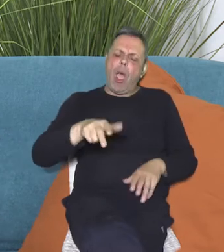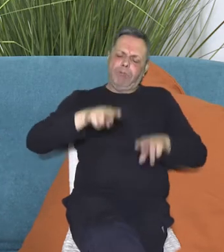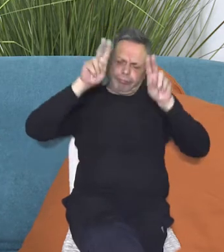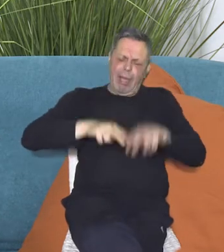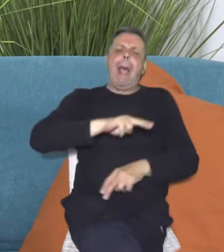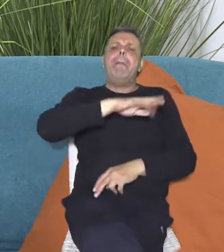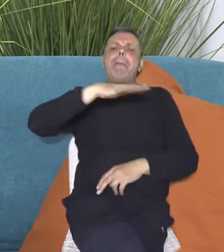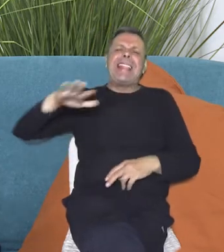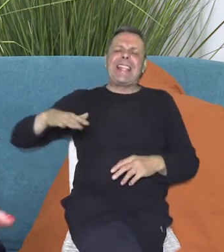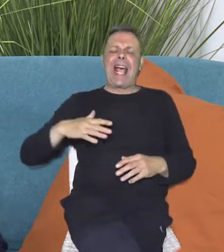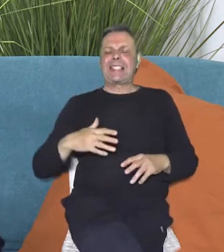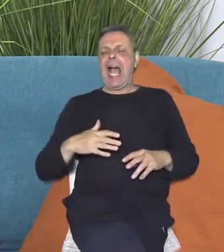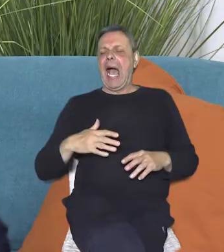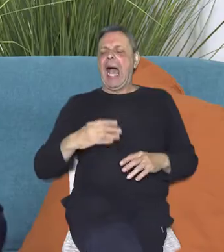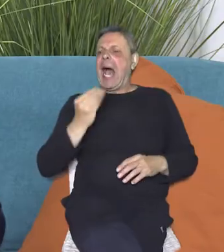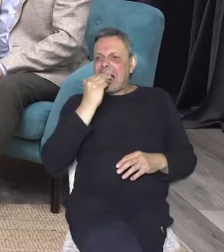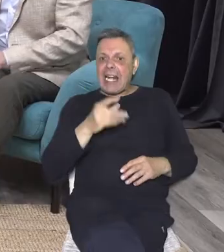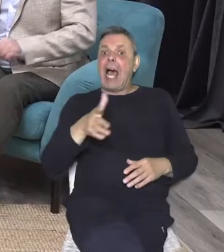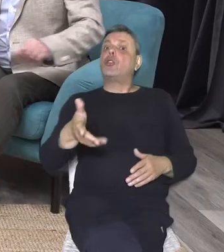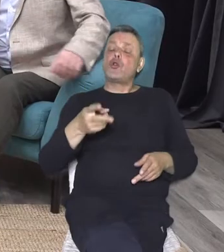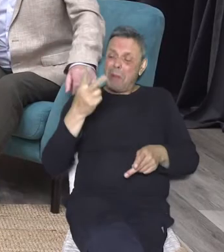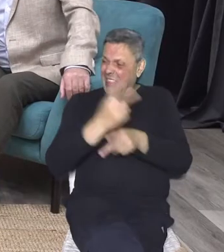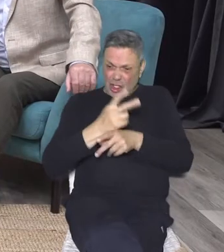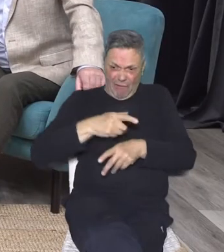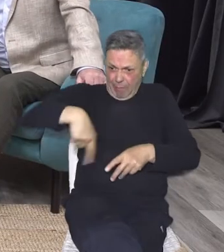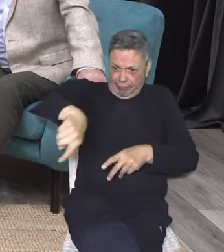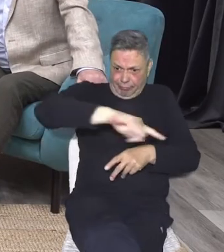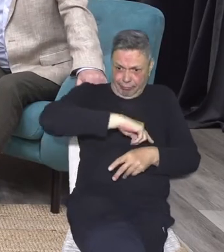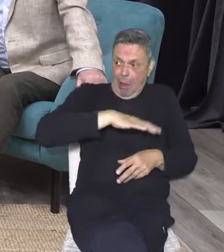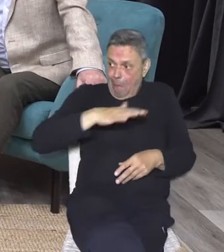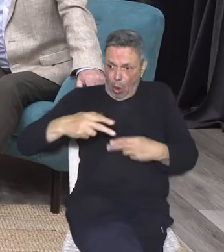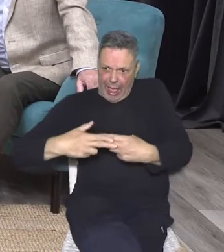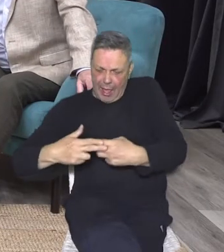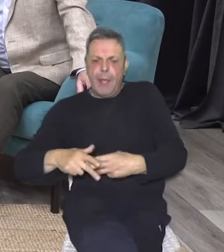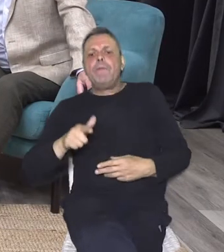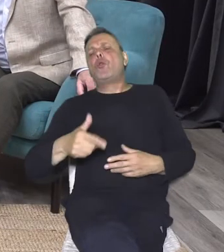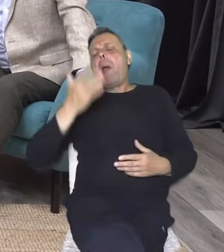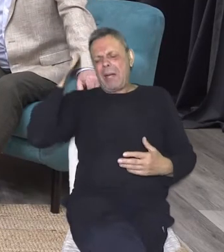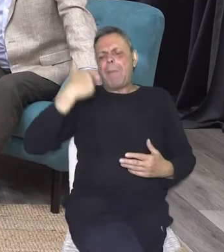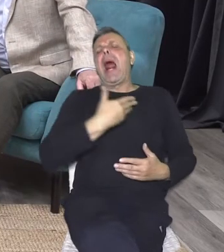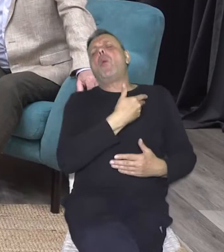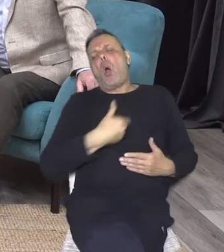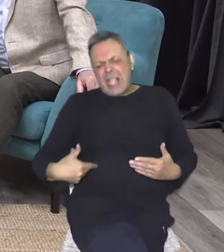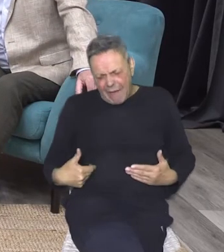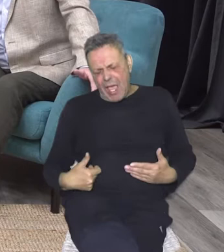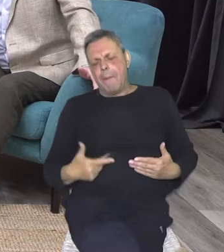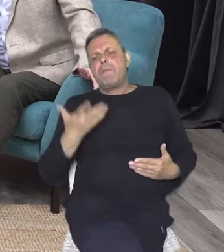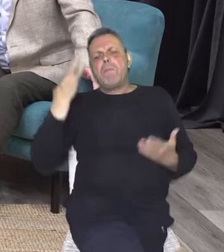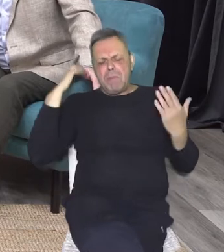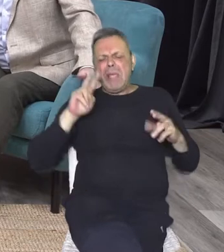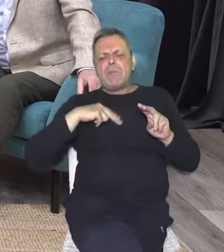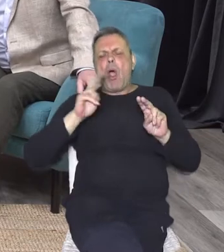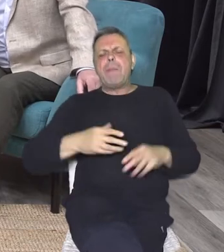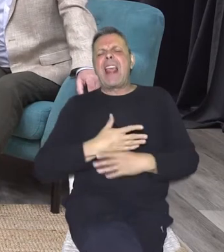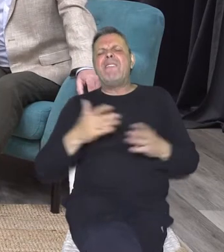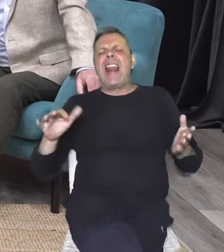mediteranskom, jer su to bile zemlje Mediterana. Točno. Tad je tu bila u tom velikom pokusu, onda je bila to Jugoslavija i mi smo imali veliki